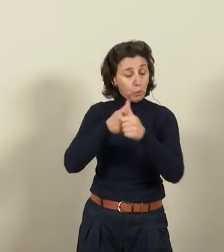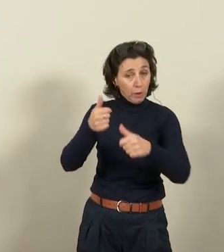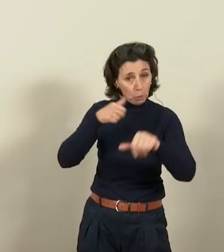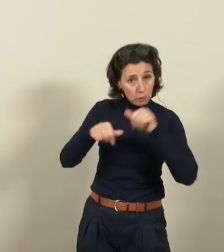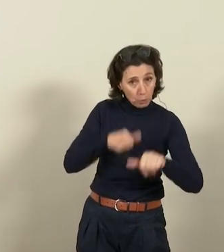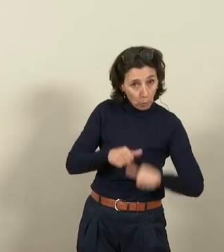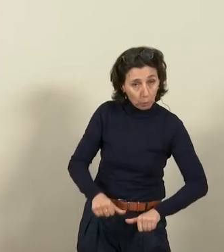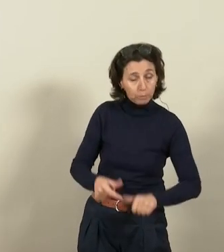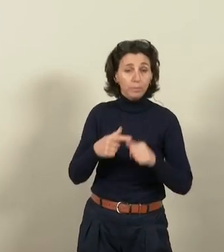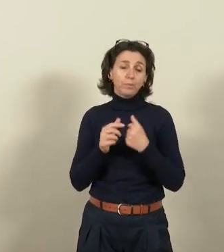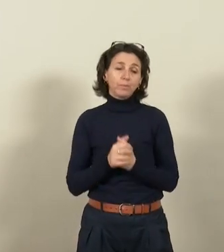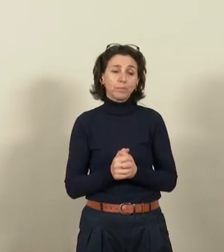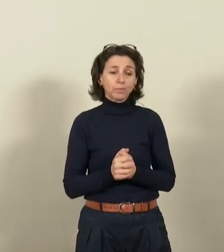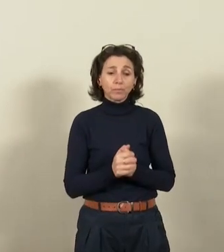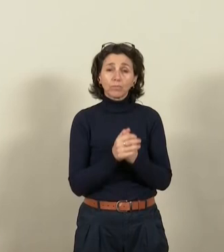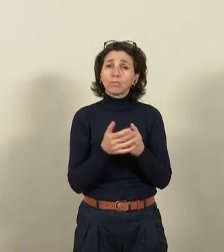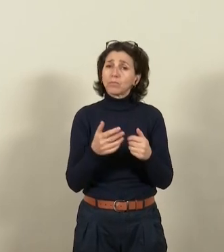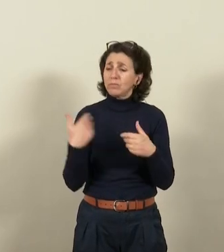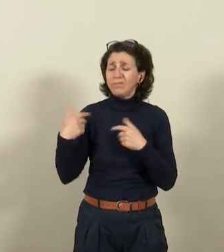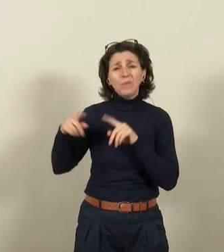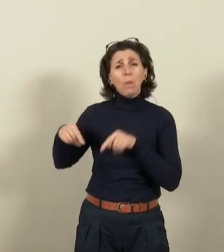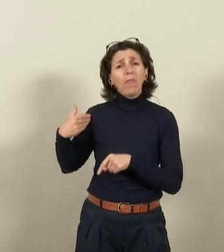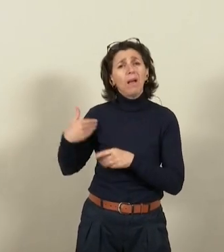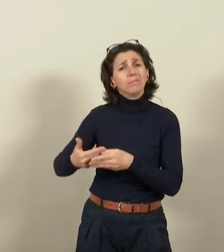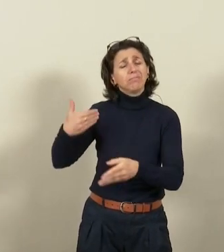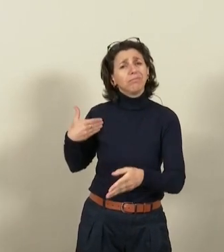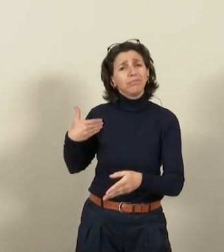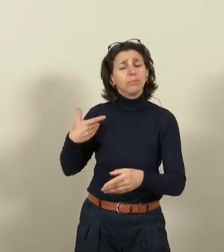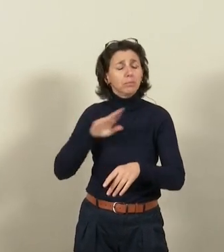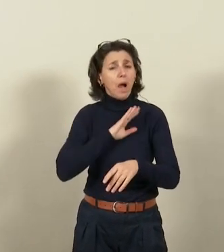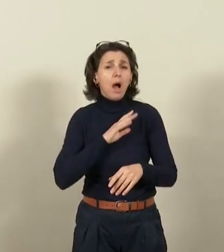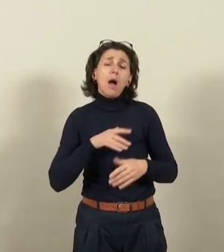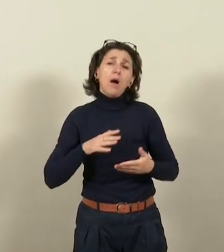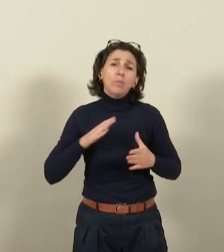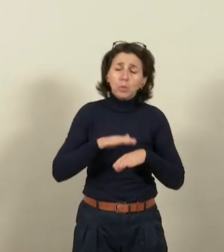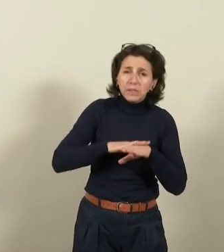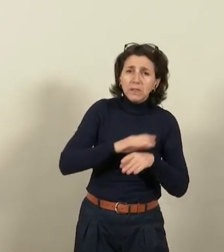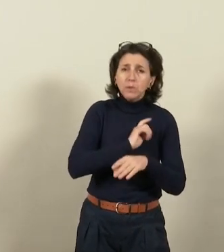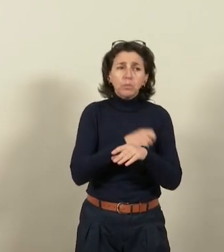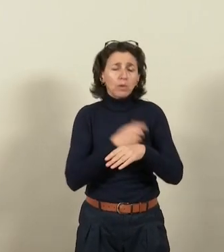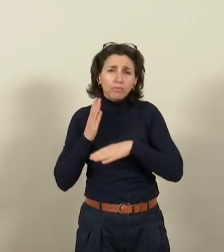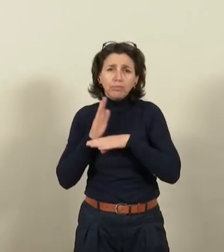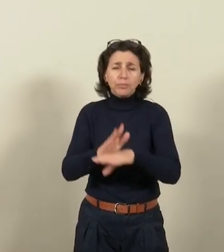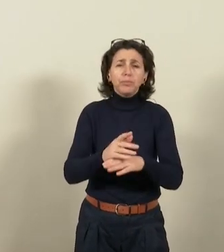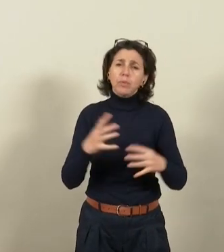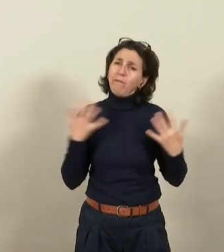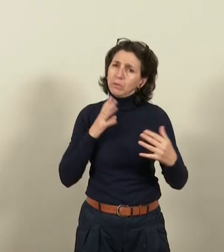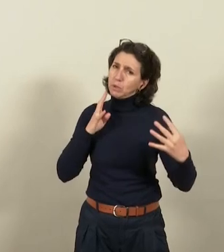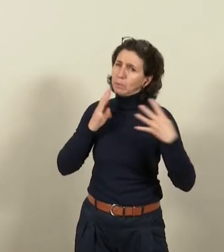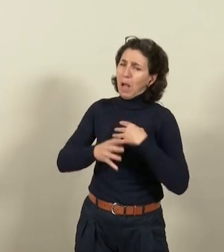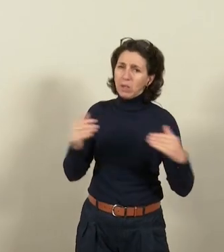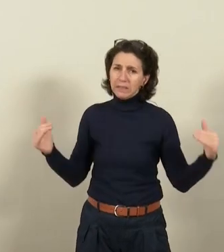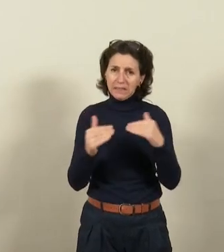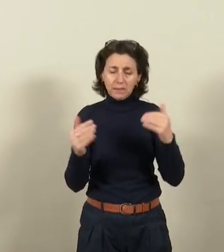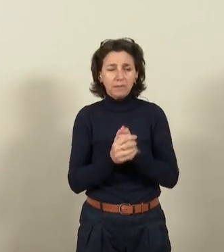précédent dans le cadre de la mise en place de la politique sportive et avec la volonté de transparence et d'équité un dialogue constructif